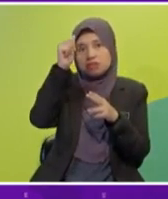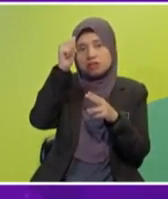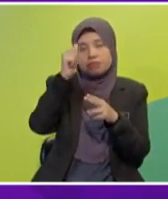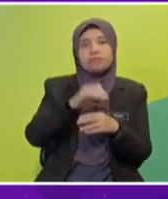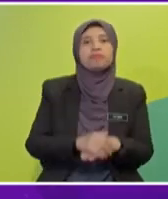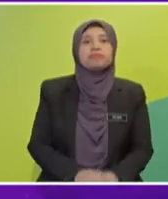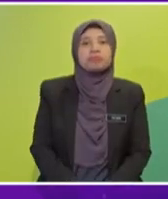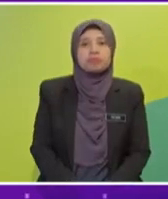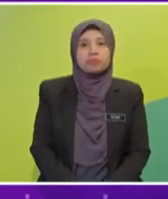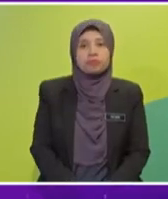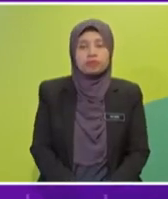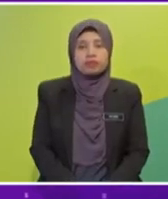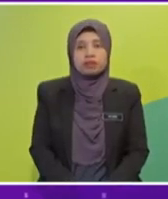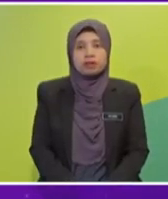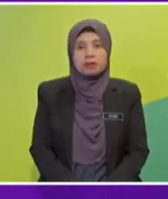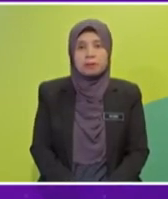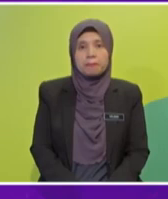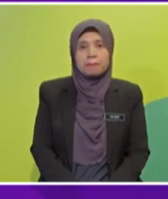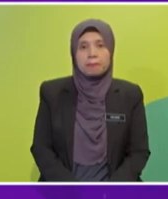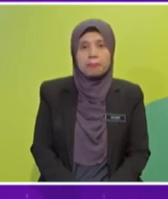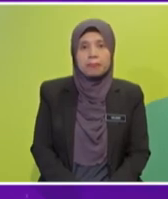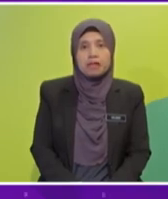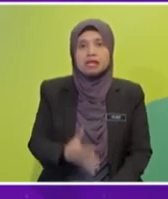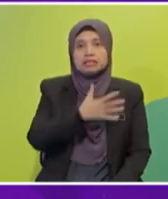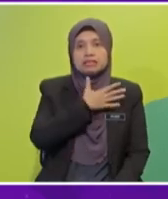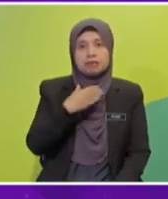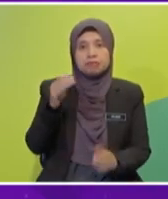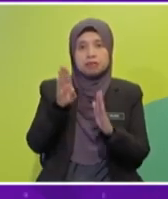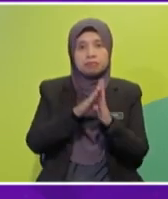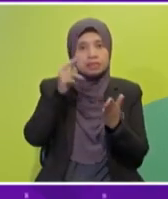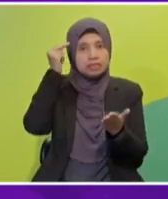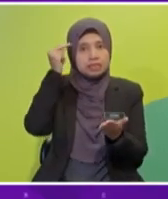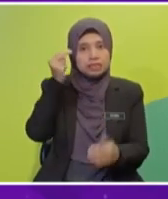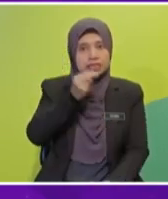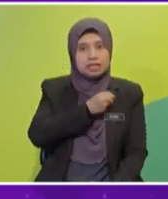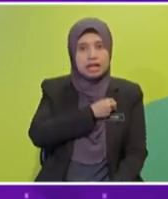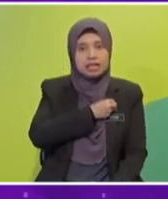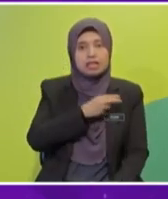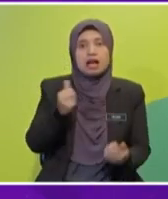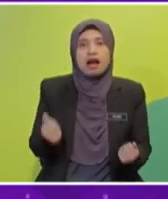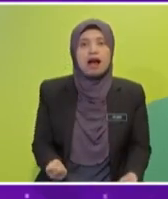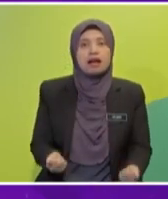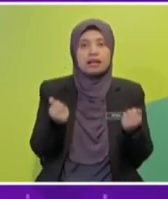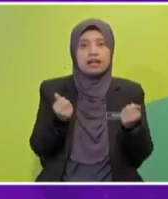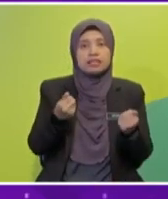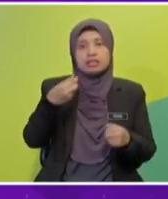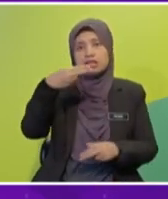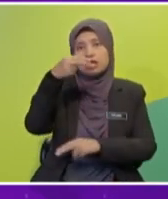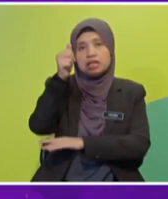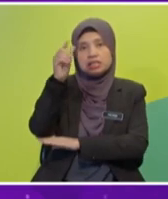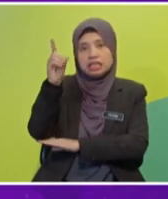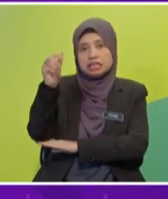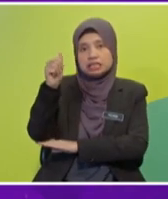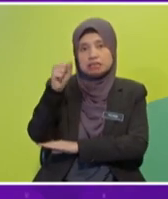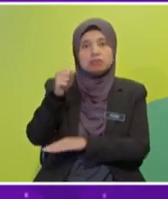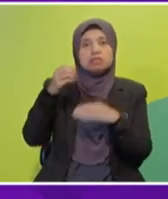bismillahirrahmanirrahim. Okey, membaca bismillahirrahmanirrahim sambil berniat mengangkat hadas besar. Okey. Apakah macam mana